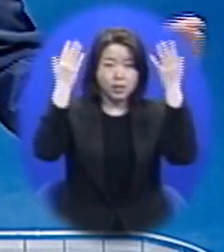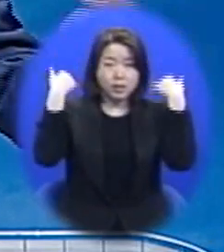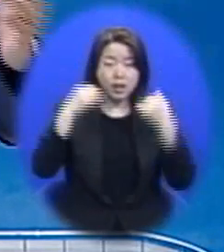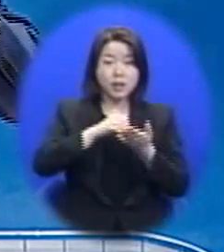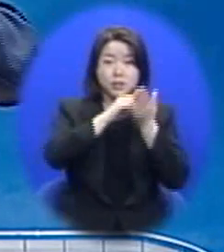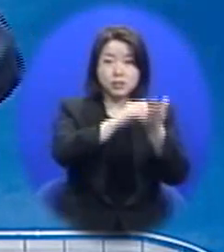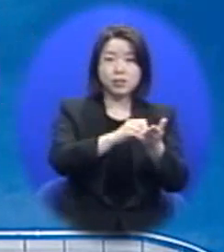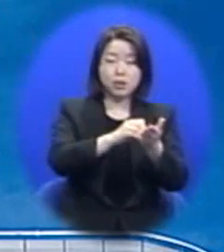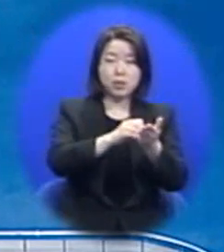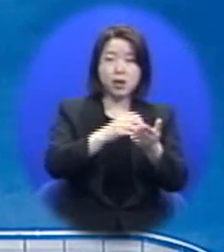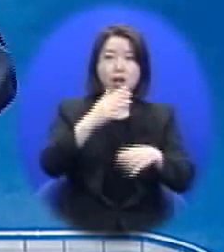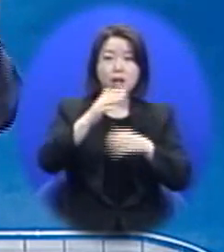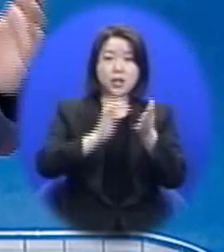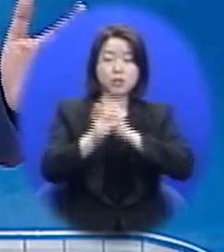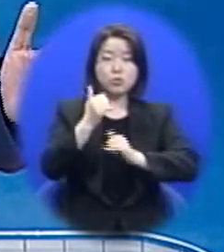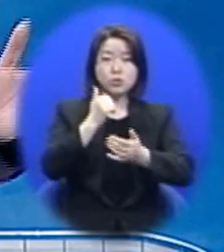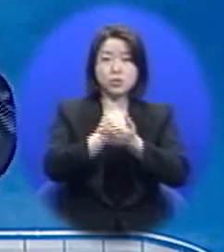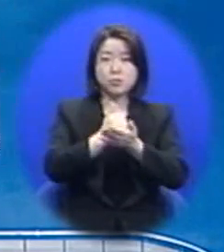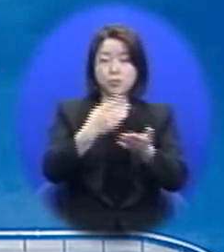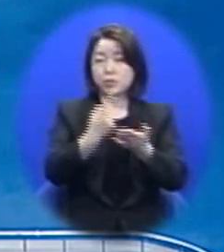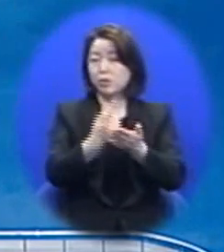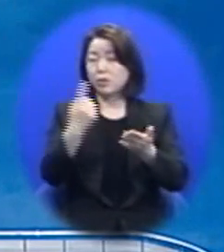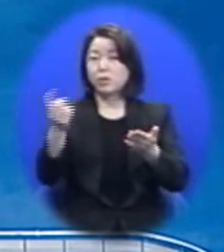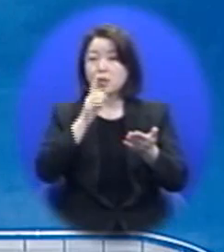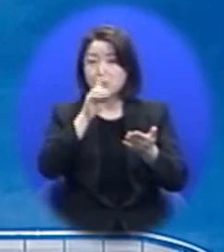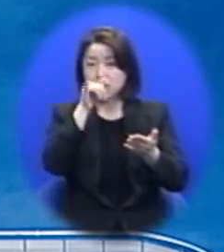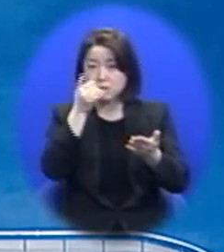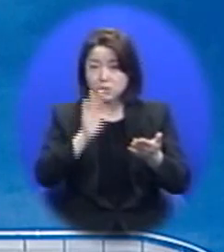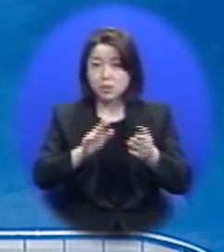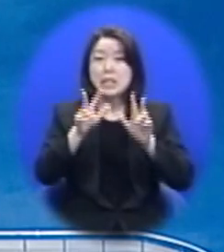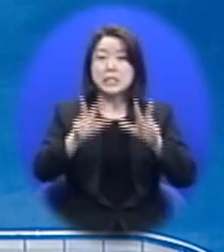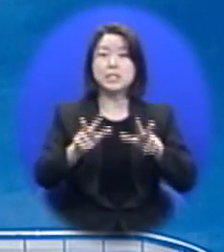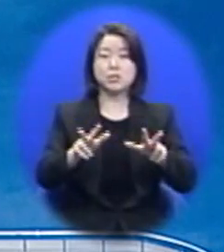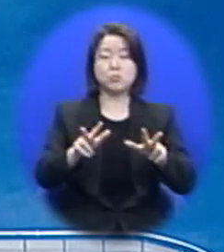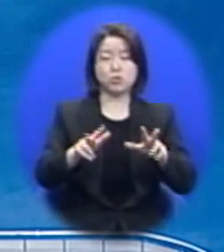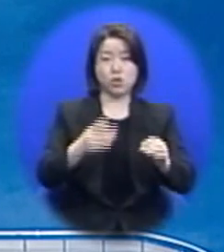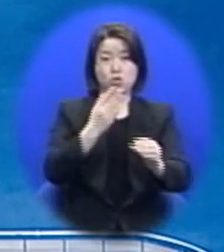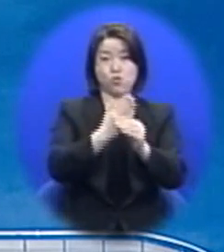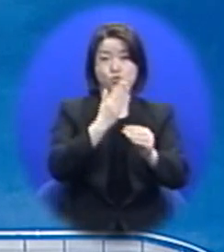아이들이 이제는 중학교만 올라가도 교회를 떠난다는 이야기가 있습니다.